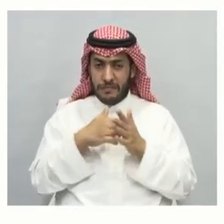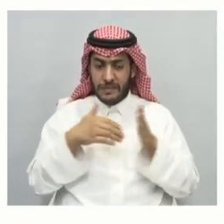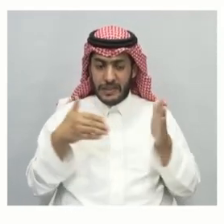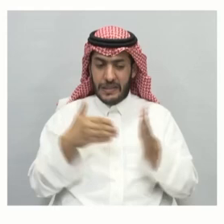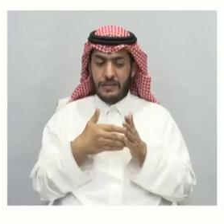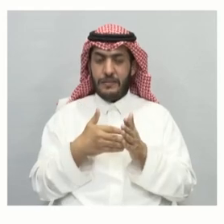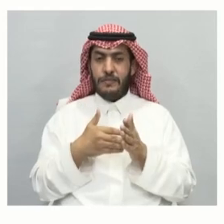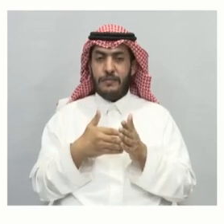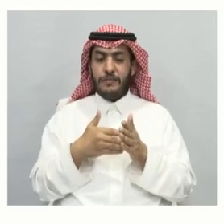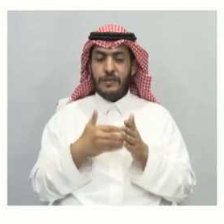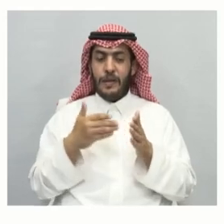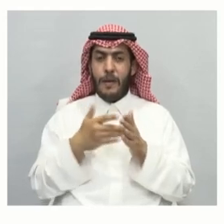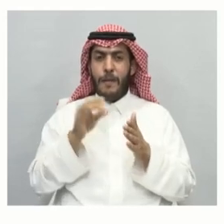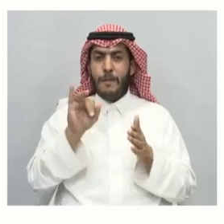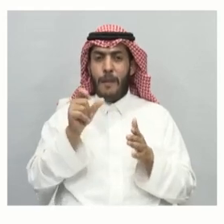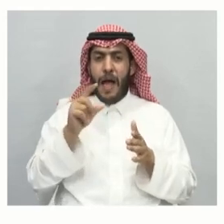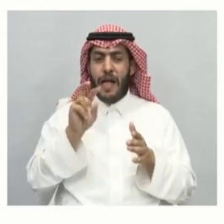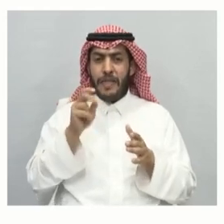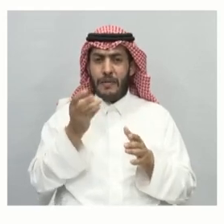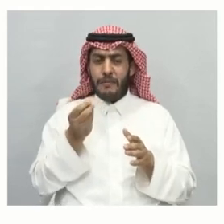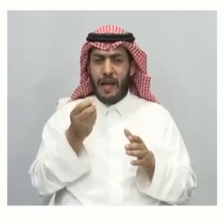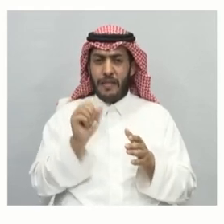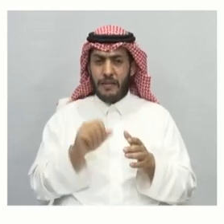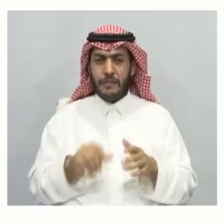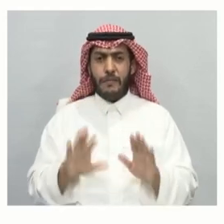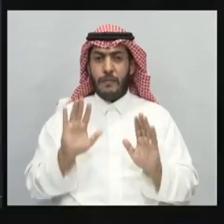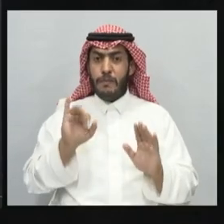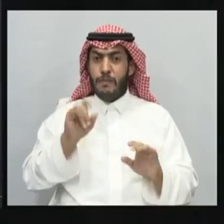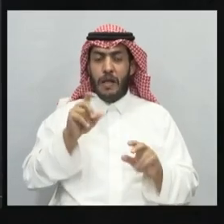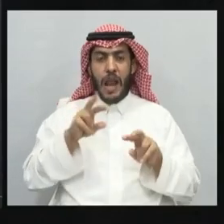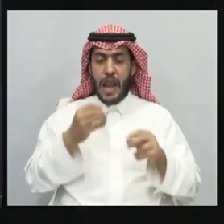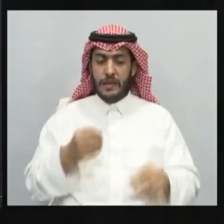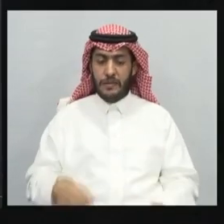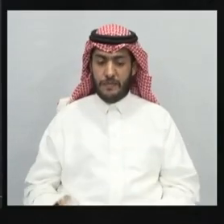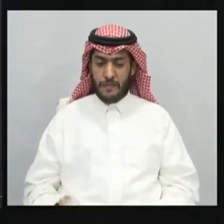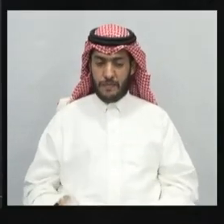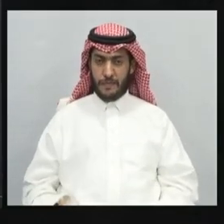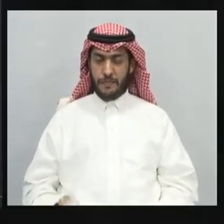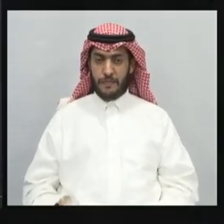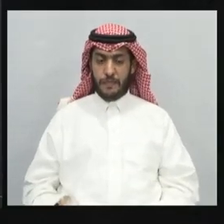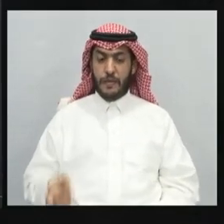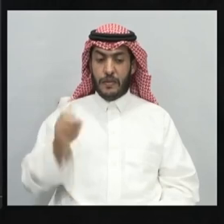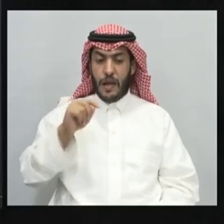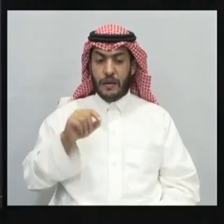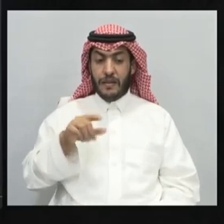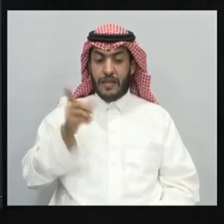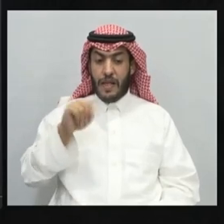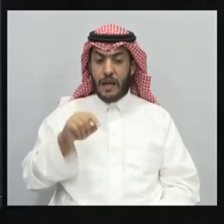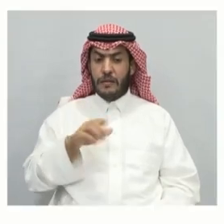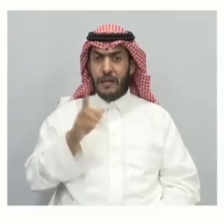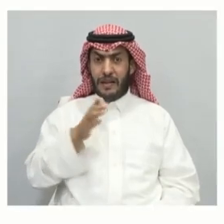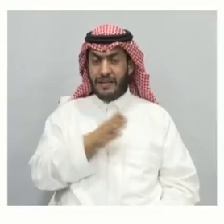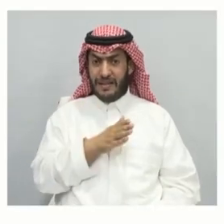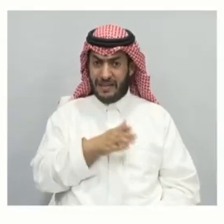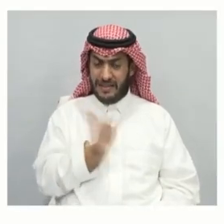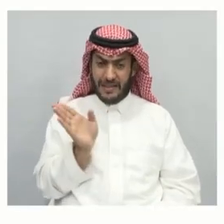ب الماده بسبب ماده معينه هنا الان ما عرفها كذلك اللي انحرف ايش السبب لاجل